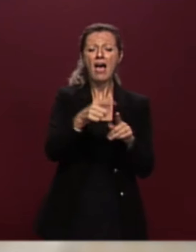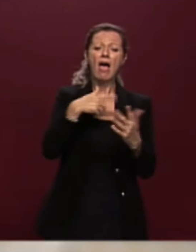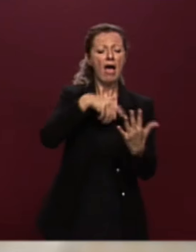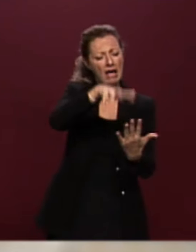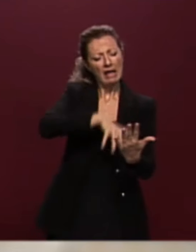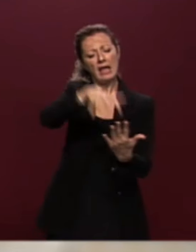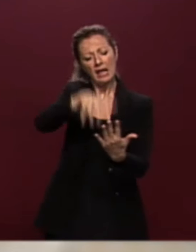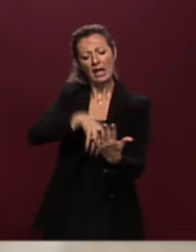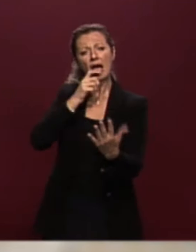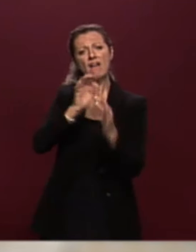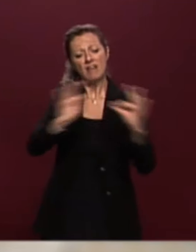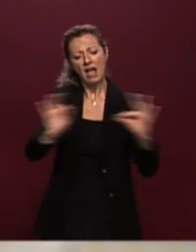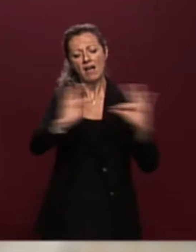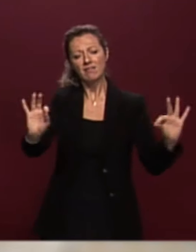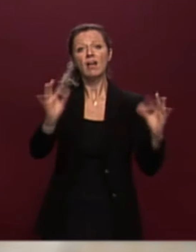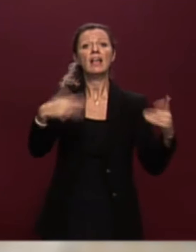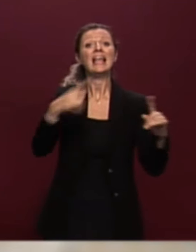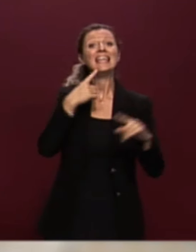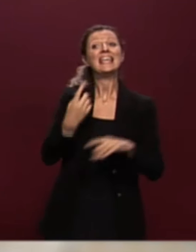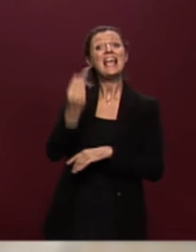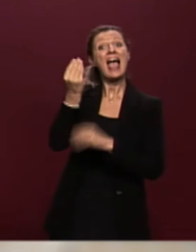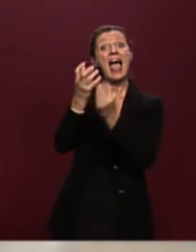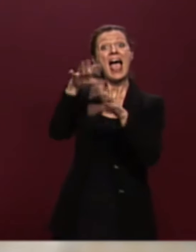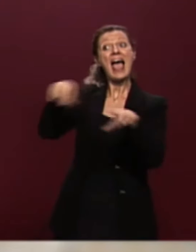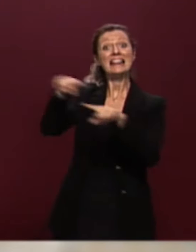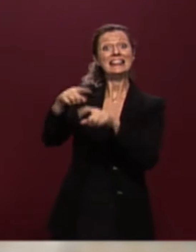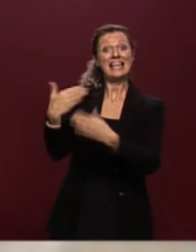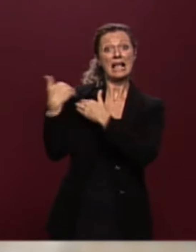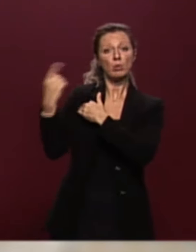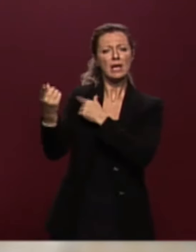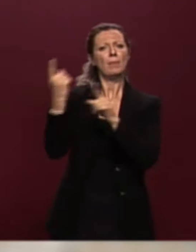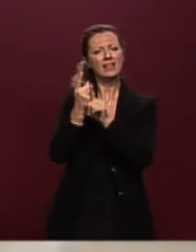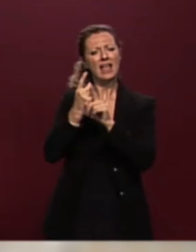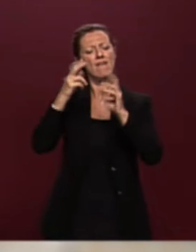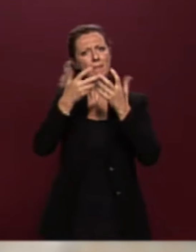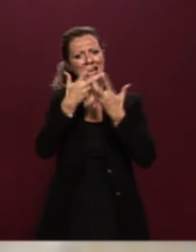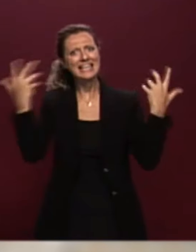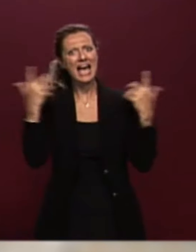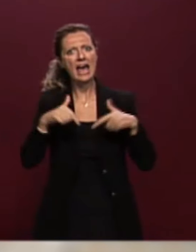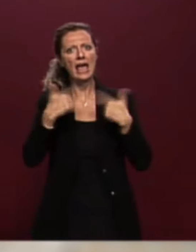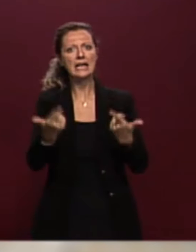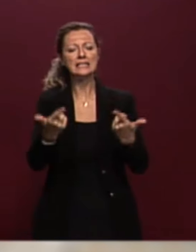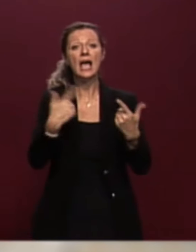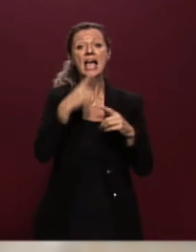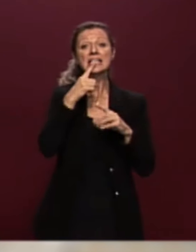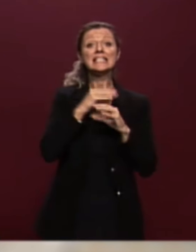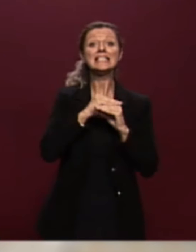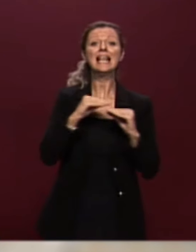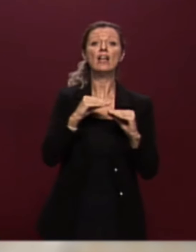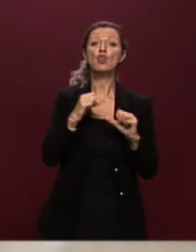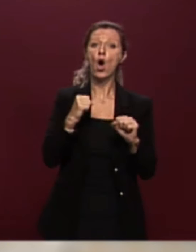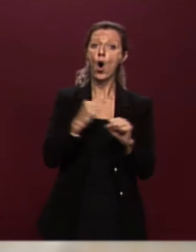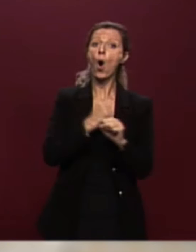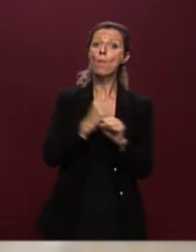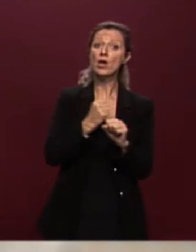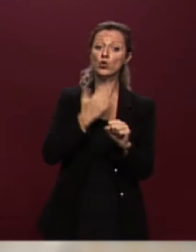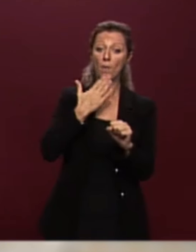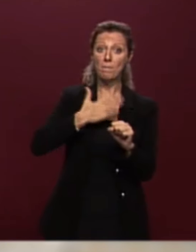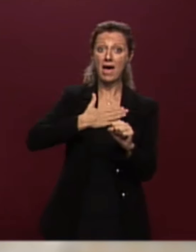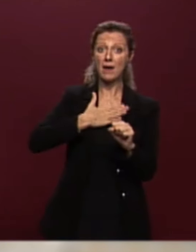Mentre gli enti preposti fanno chiarezza sulle dinamiche, il silenzio operoso mi sembra la più